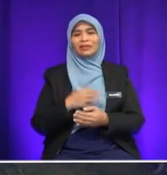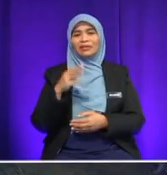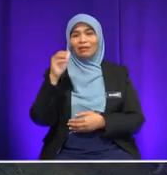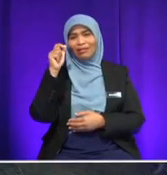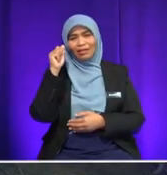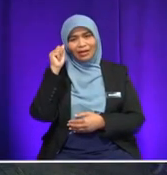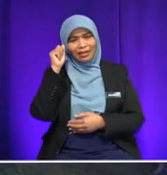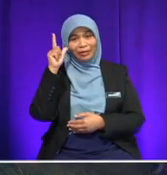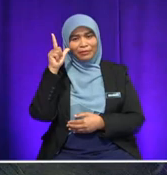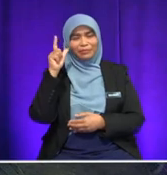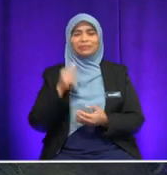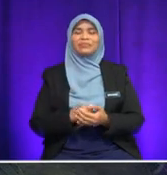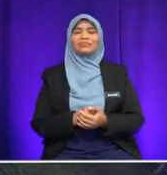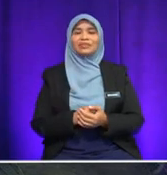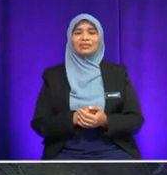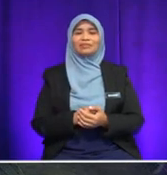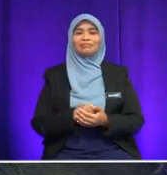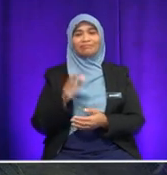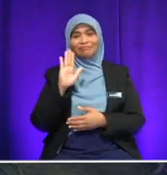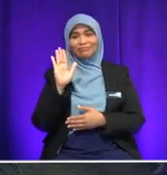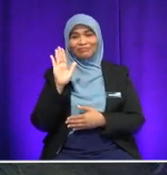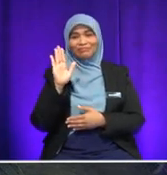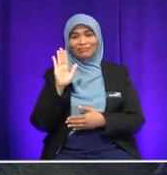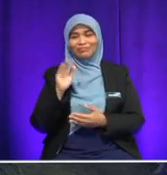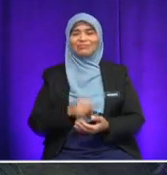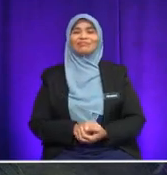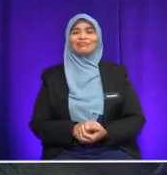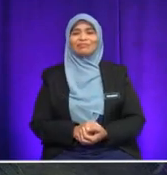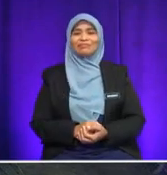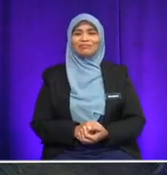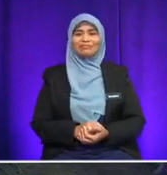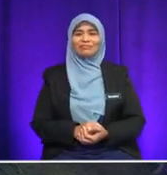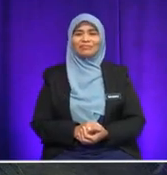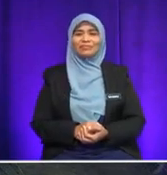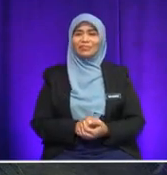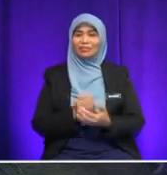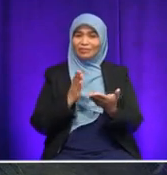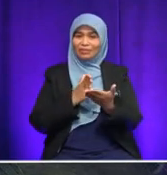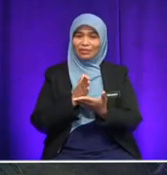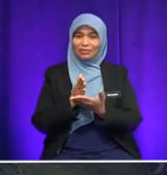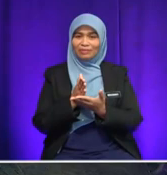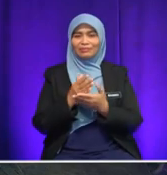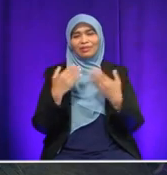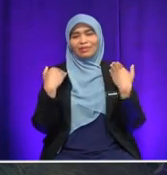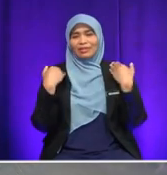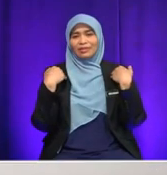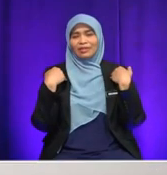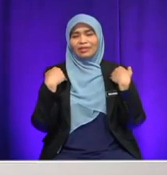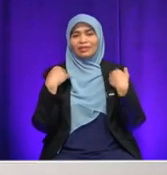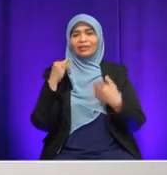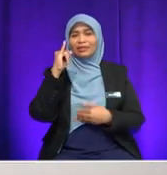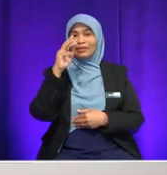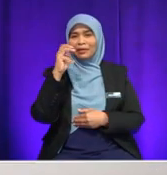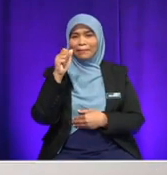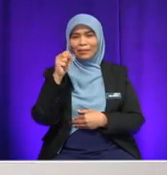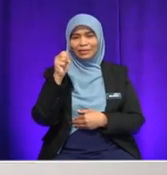Imran. Ah, itu dia, lambai sedikit. Okay. Assalamualaikum. Dan seterusnya cikgu juga ada Iman